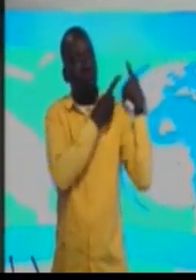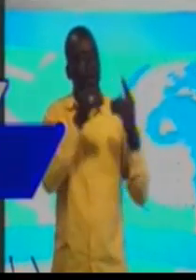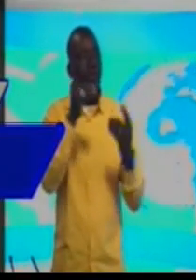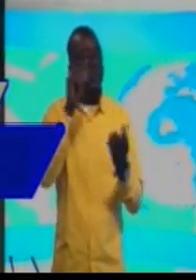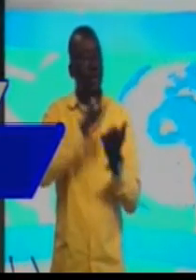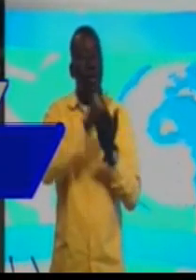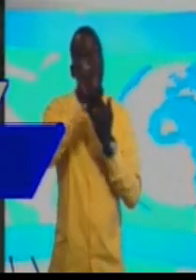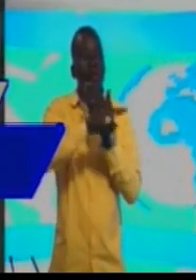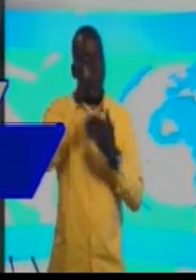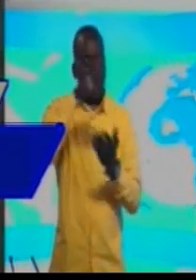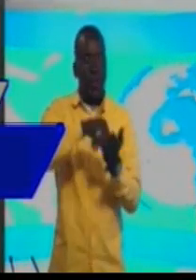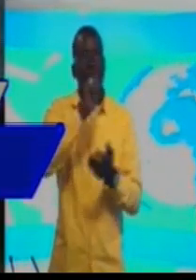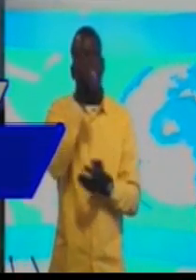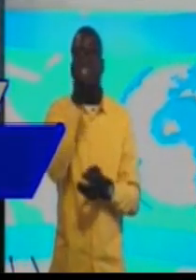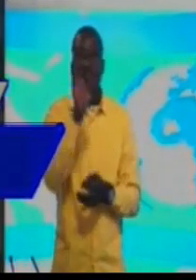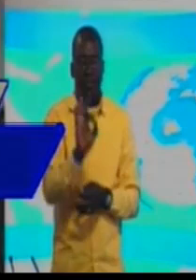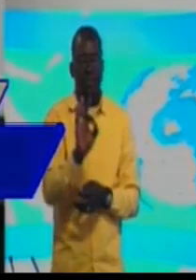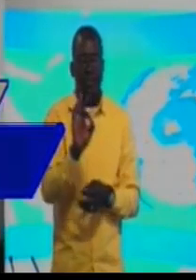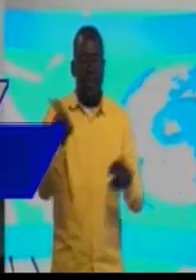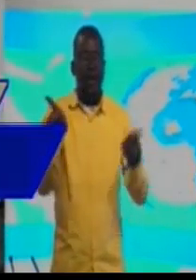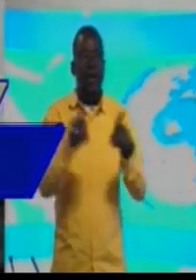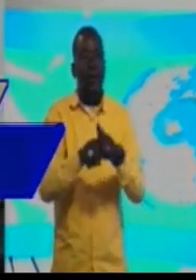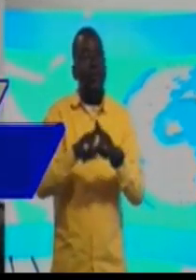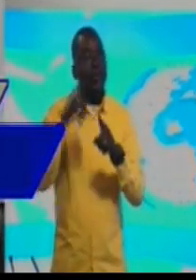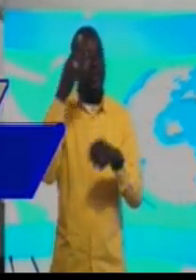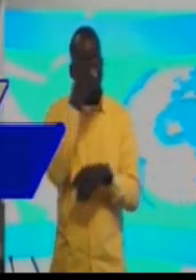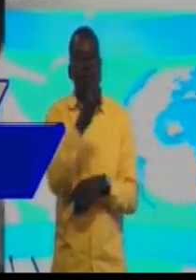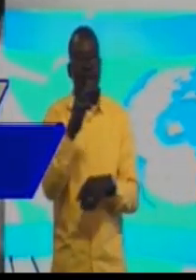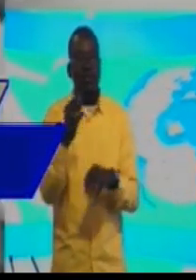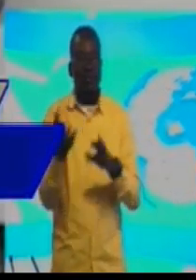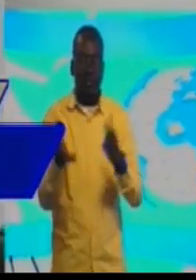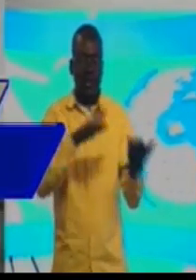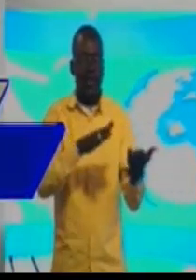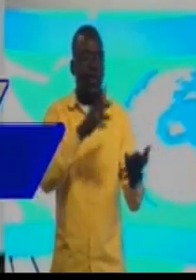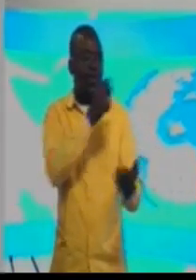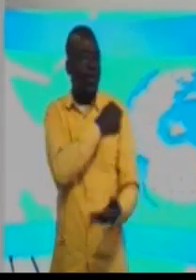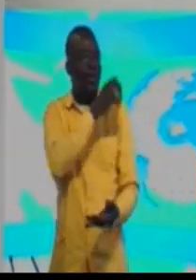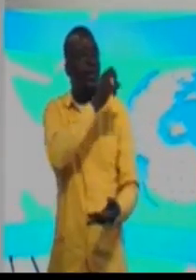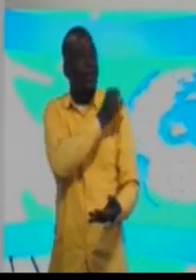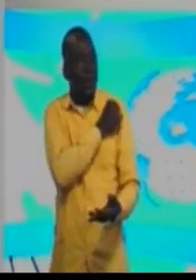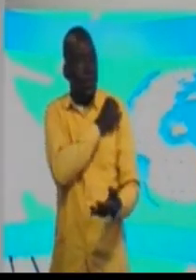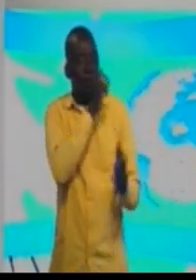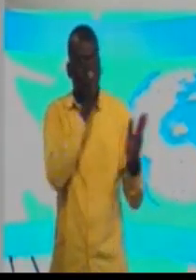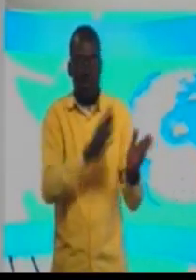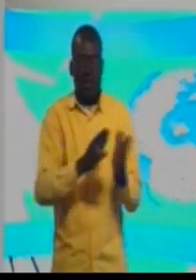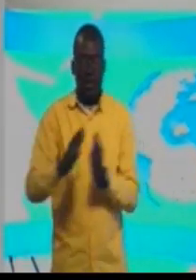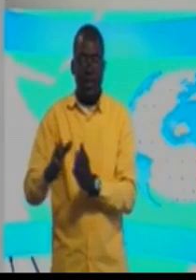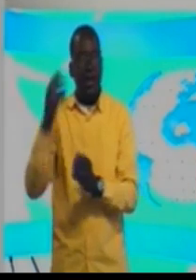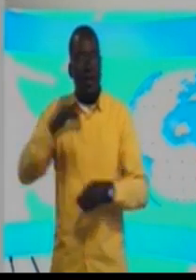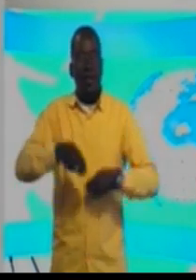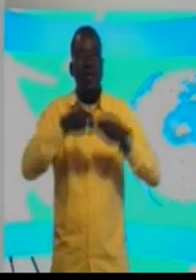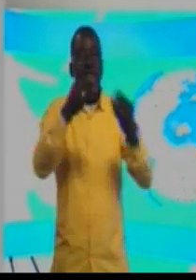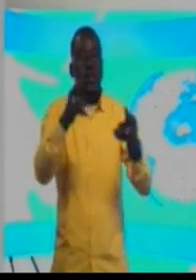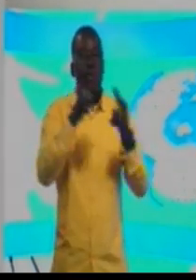2019. Dans la même veine, les archives françaises sur la mort du président Thomas Sankara sont partiellement déclassifiées et fournies au